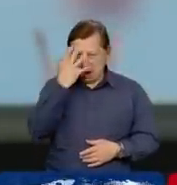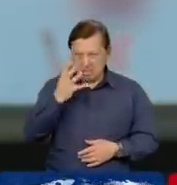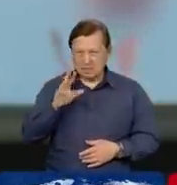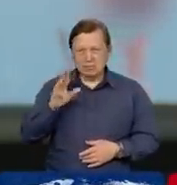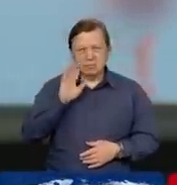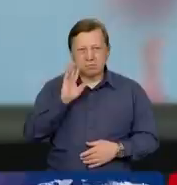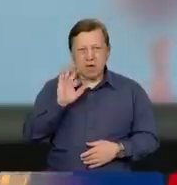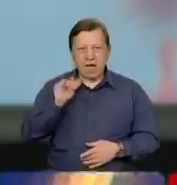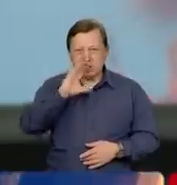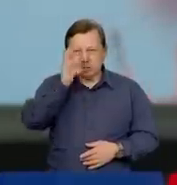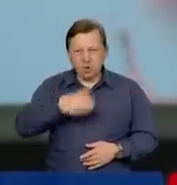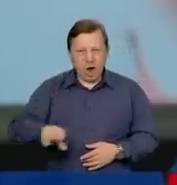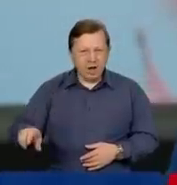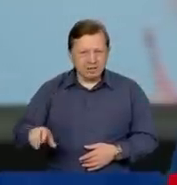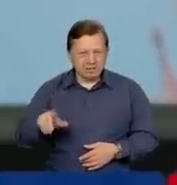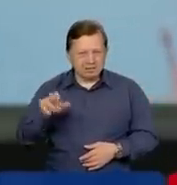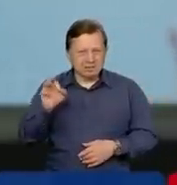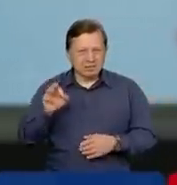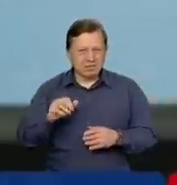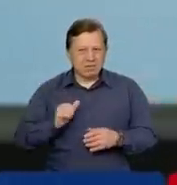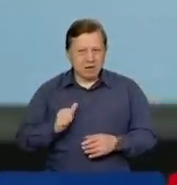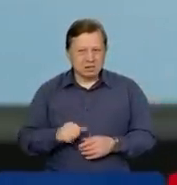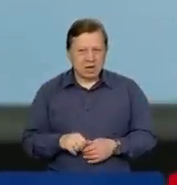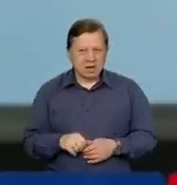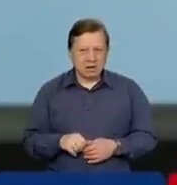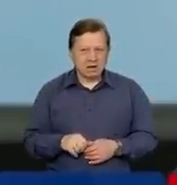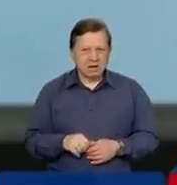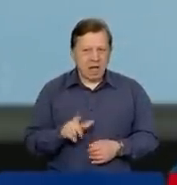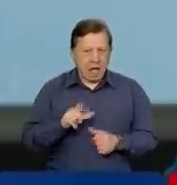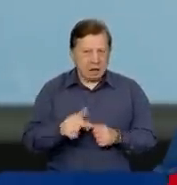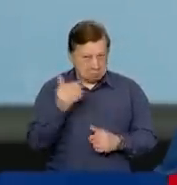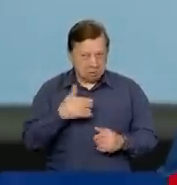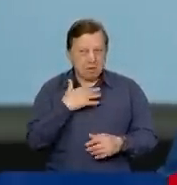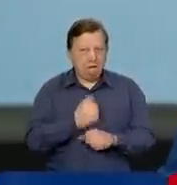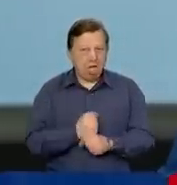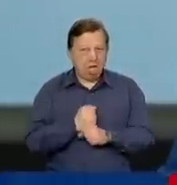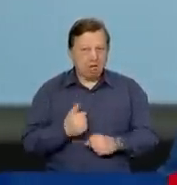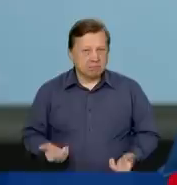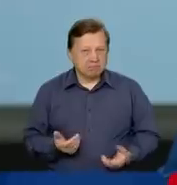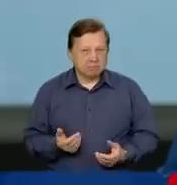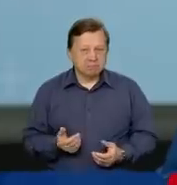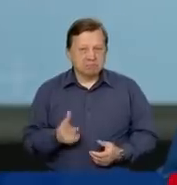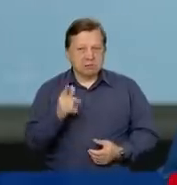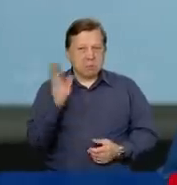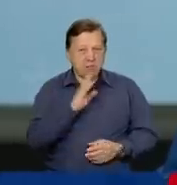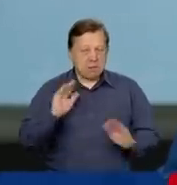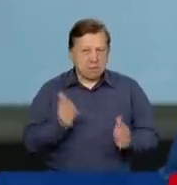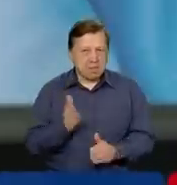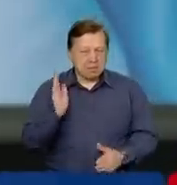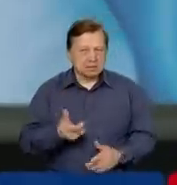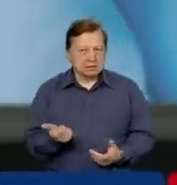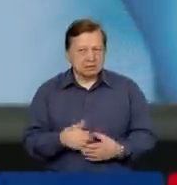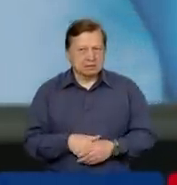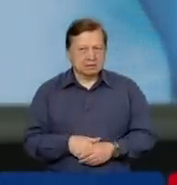pamiętam, z tak. Rezerwy służby wojskowej. Tylko pytanie, żeby się w tej masce raczej nie udusić, bo jak ją schowamy gdzieś tam z tyłu, to tego powietrza będzie mniej. Myślę, że to